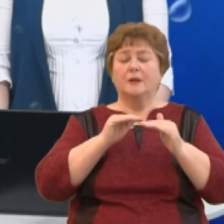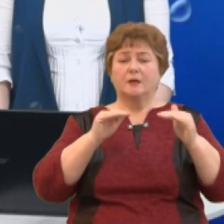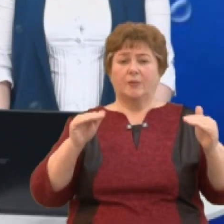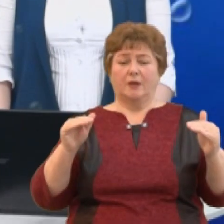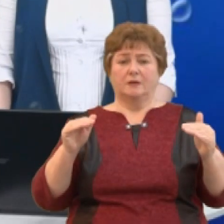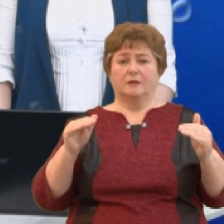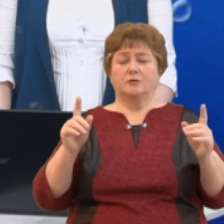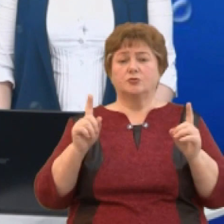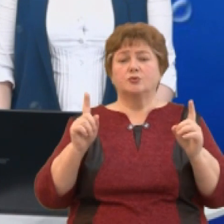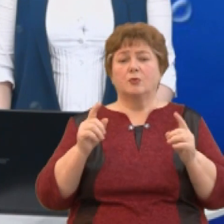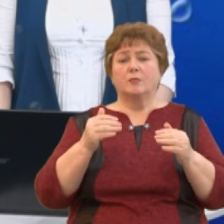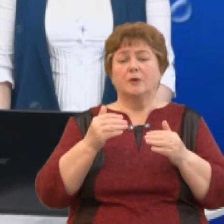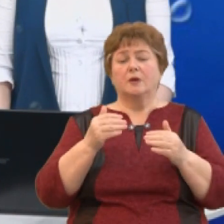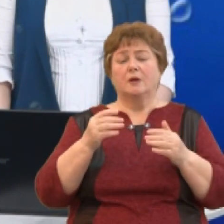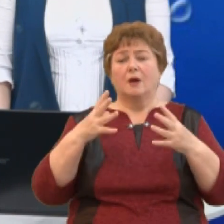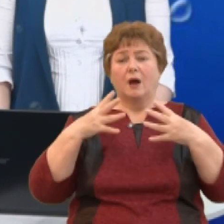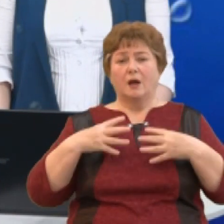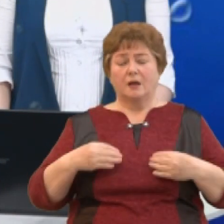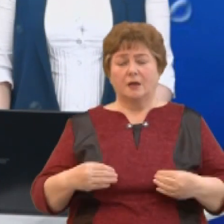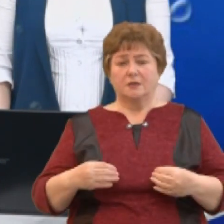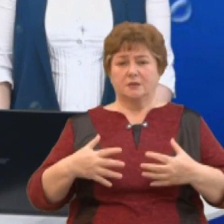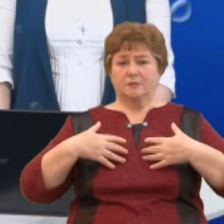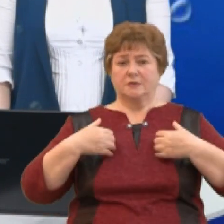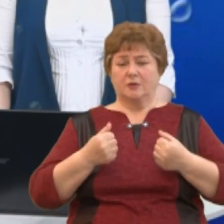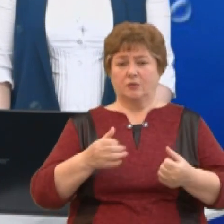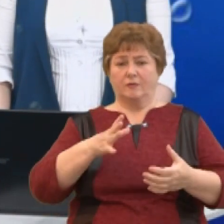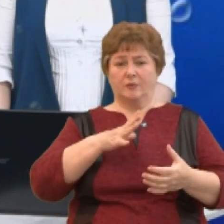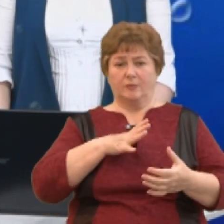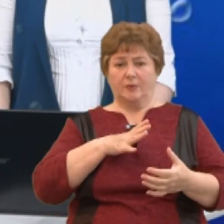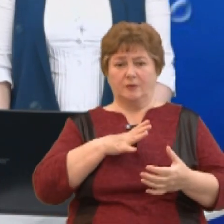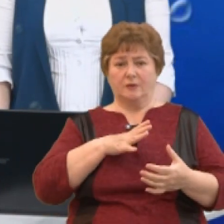Ребята, чтобы организм наш был здоровым,